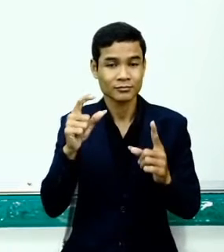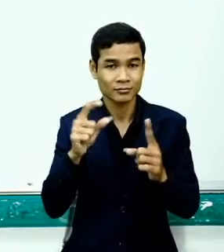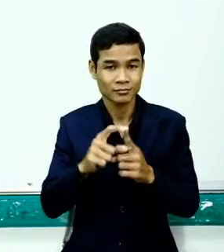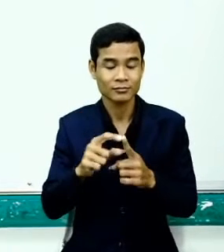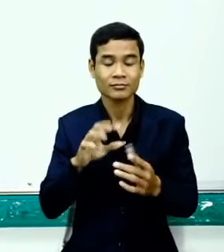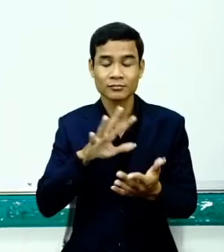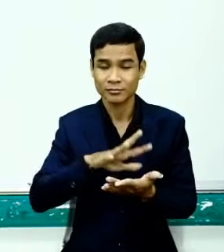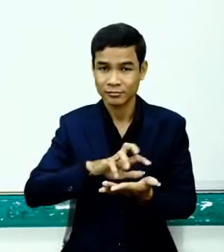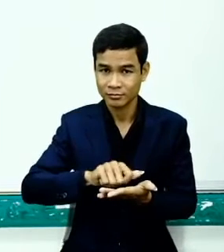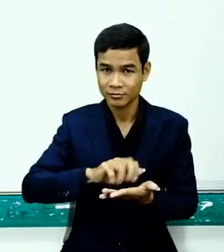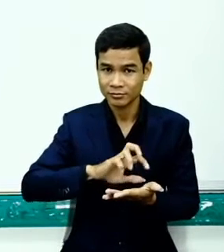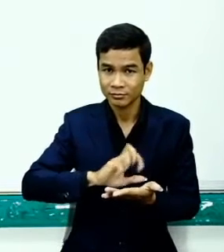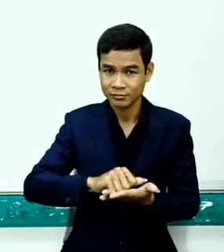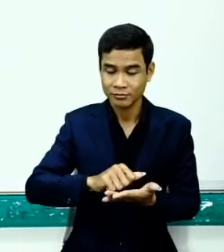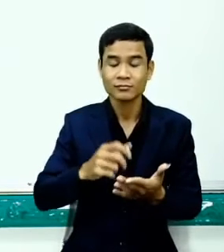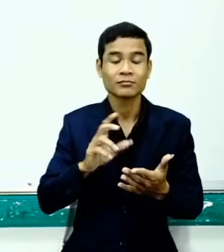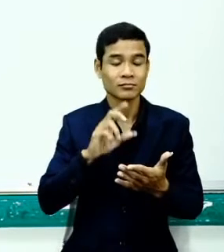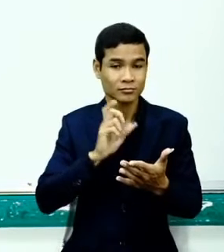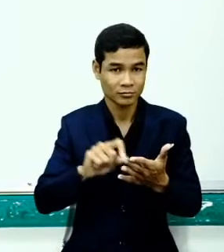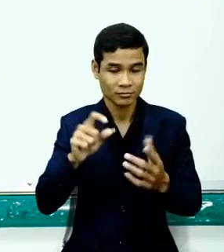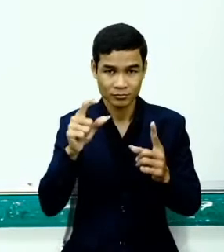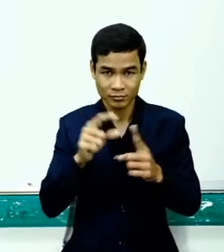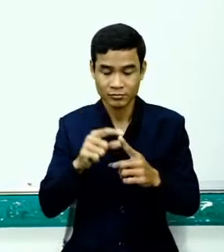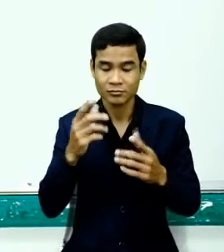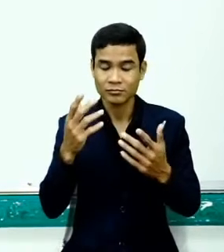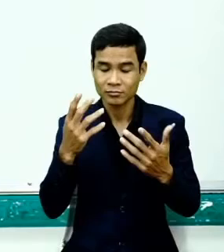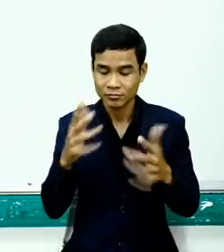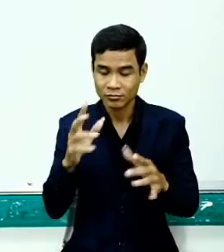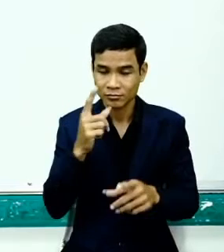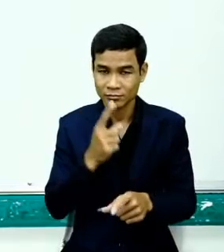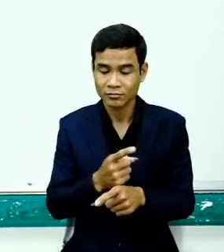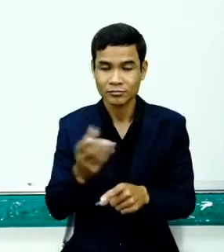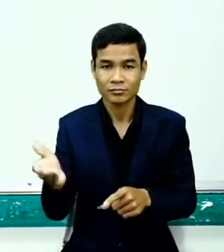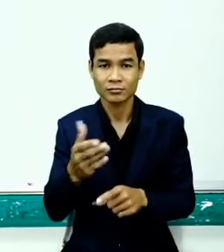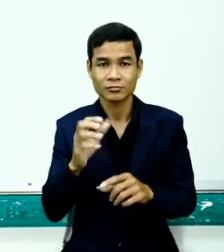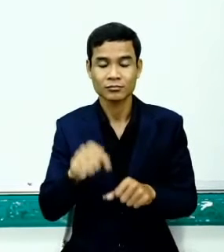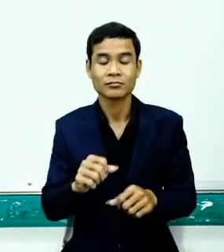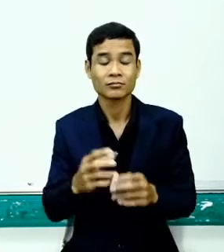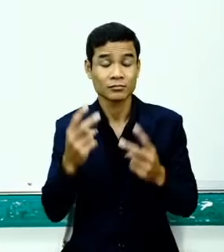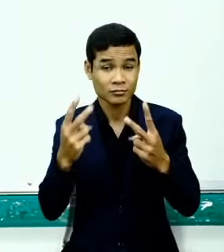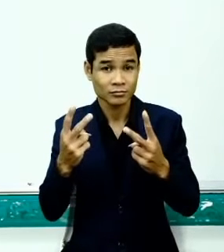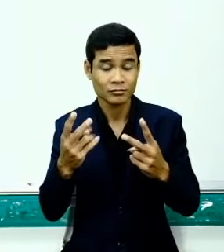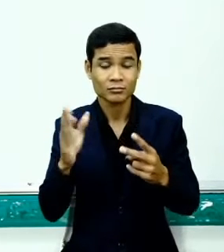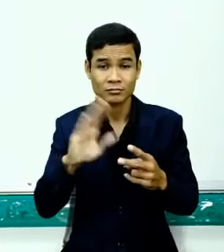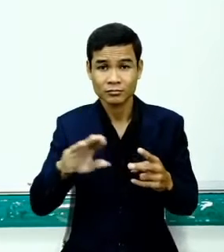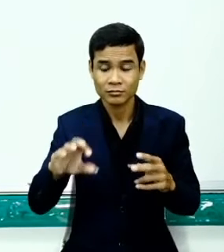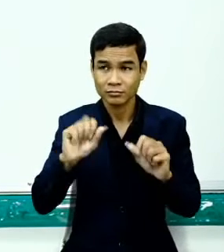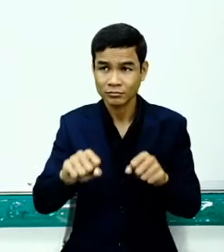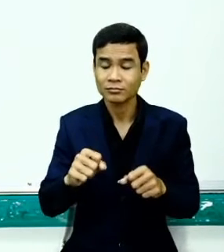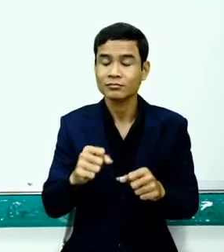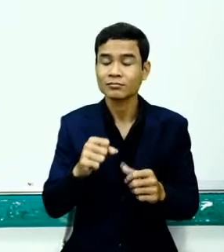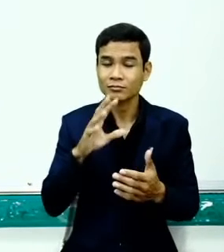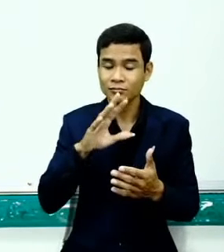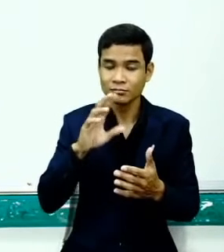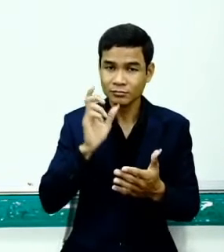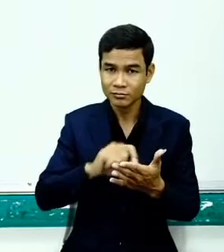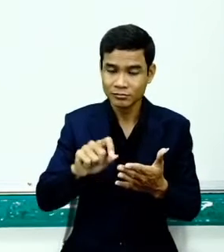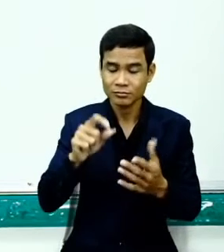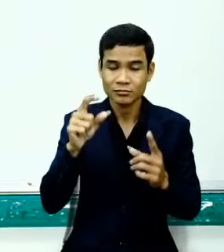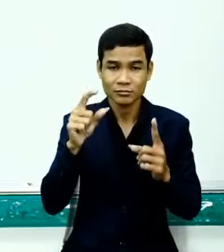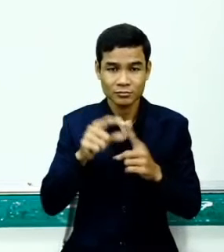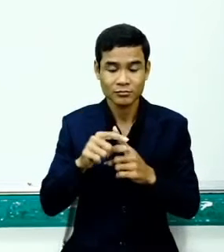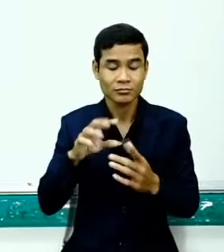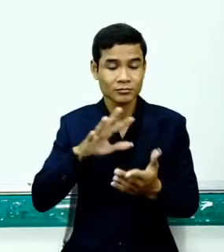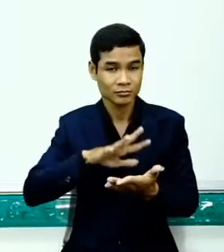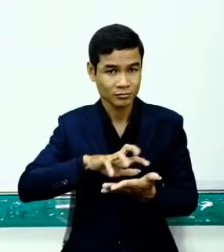ចាបានគ្រប់គ្រប់គ្នាណាតោះបន្តបន្ទាប់នេះជួយកូនទាំងអស់គ្នាចូលរួមផ្ទៀងផ្ទាត់តើកូនសរសេរពាក្យញោមចូលក្នុងសៀវភៅរ